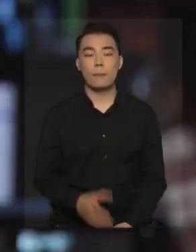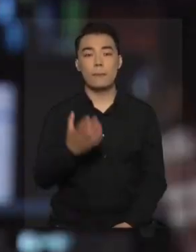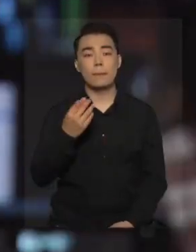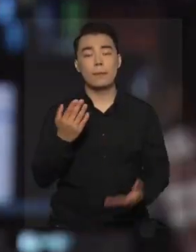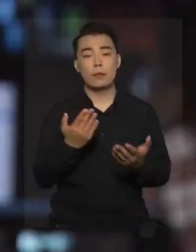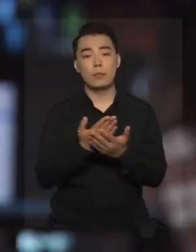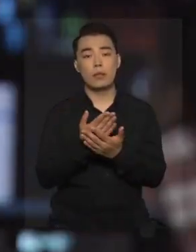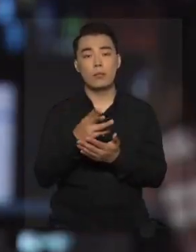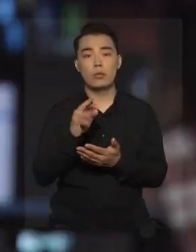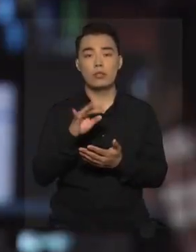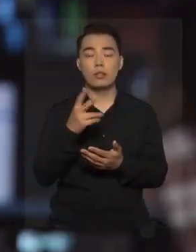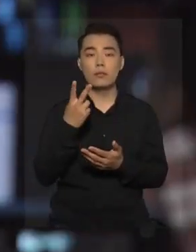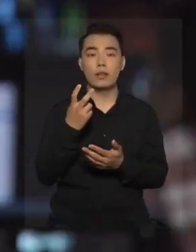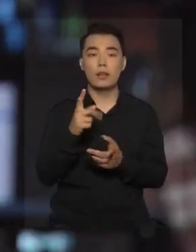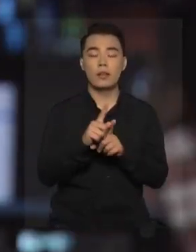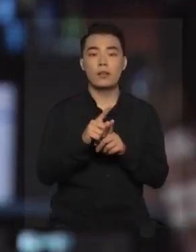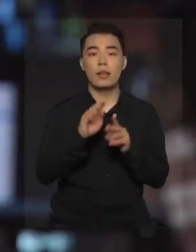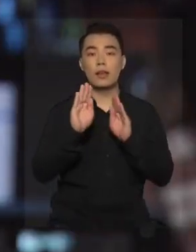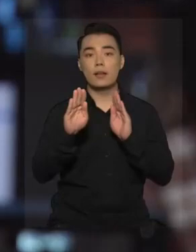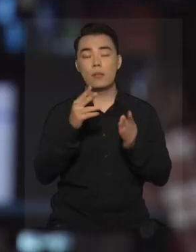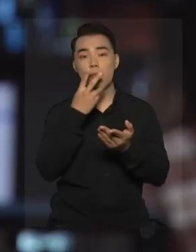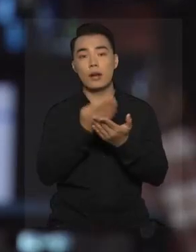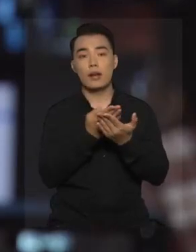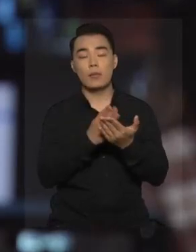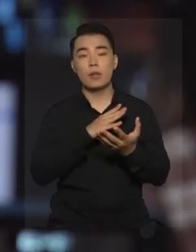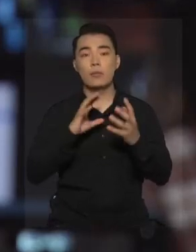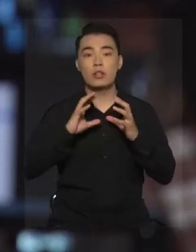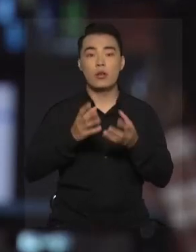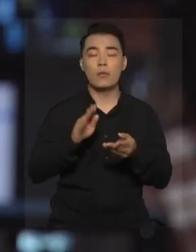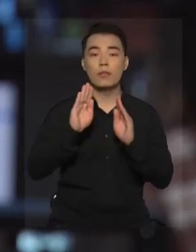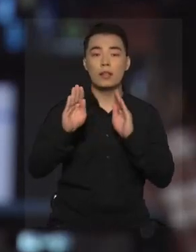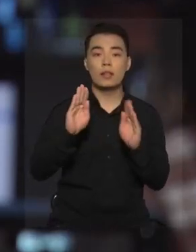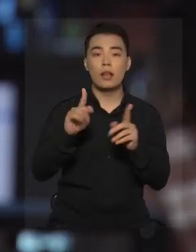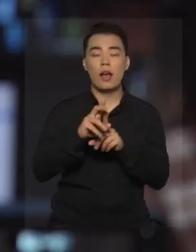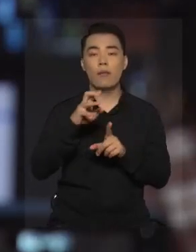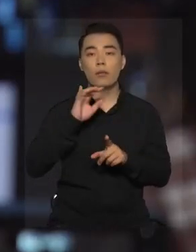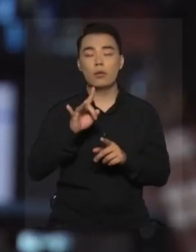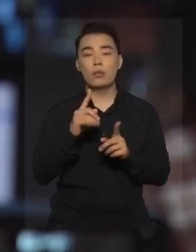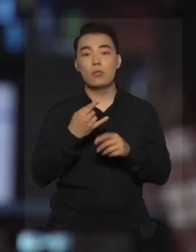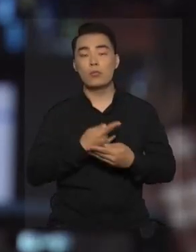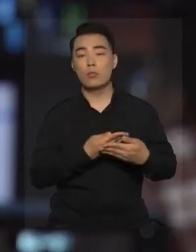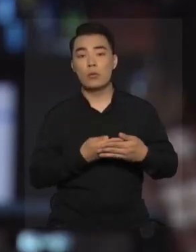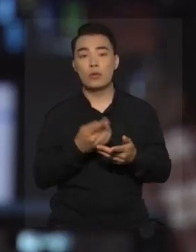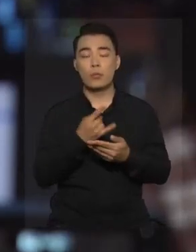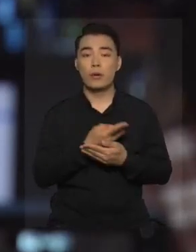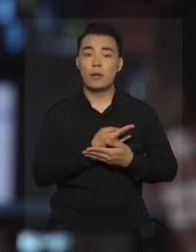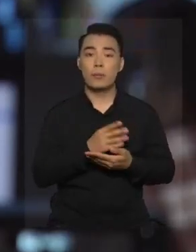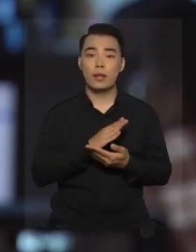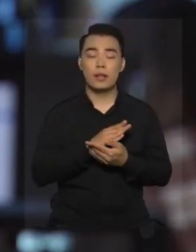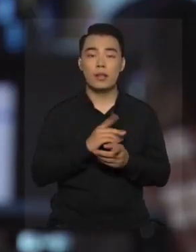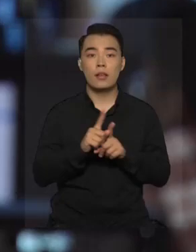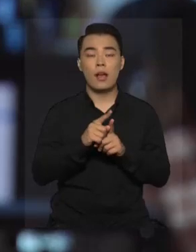Продолжаем выпуск. Почти 200 экспонатов представили на международной выставке авторских кукол в Алматы. В ней участвует